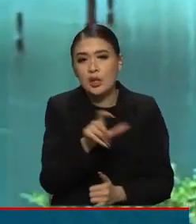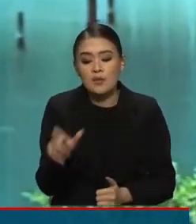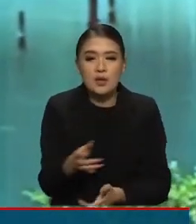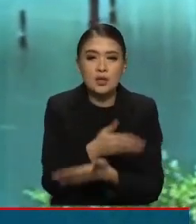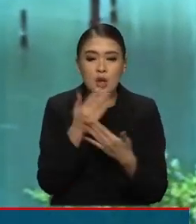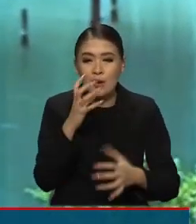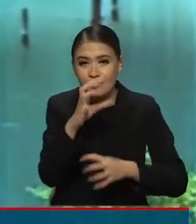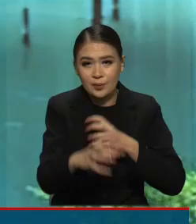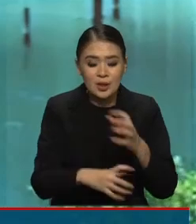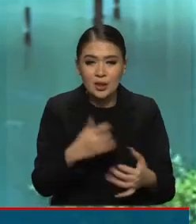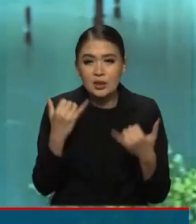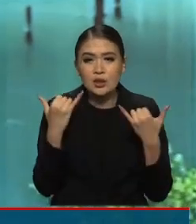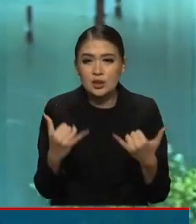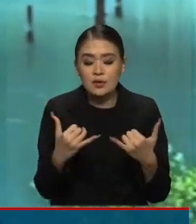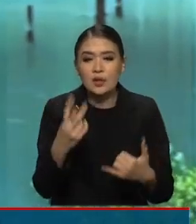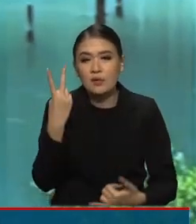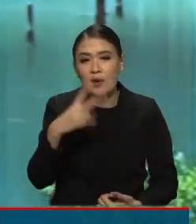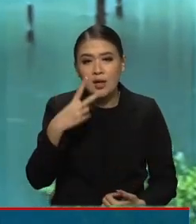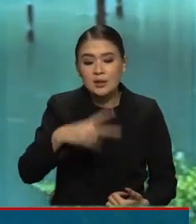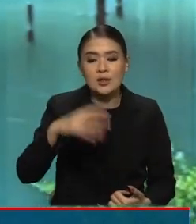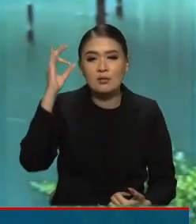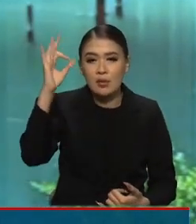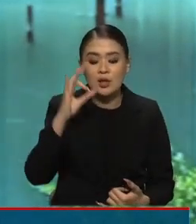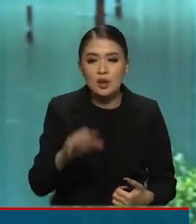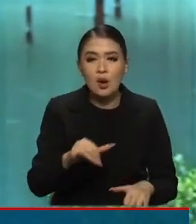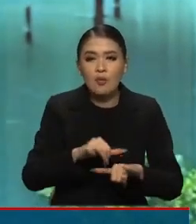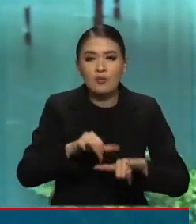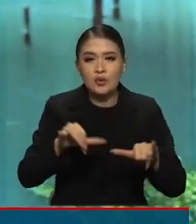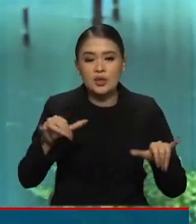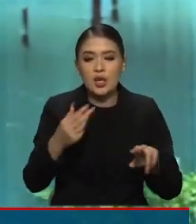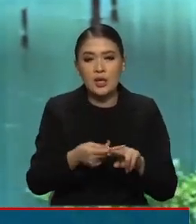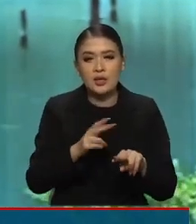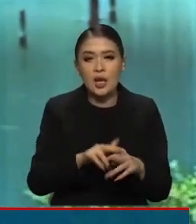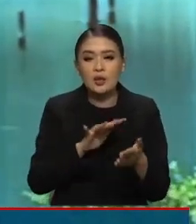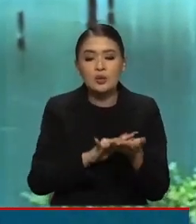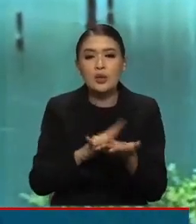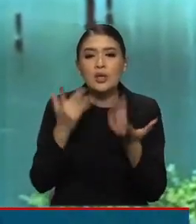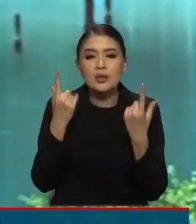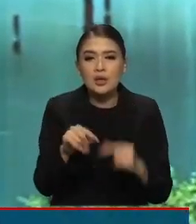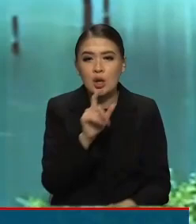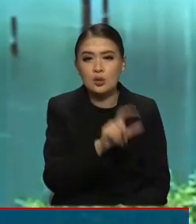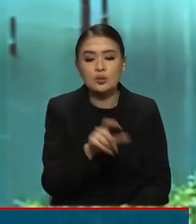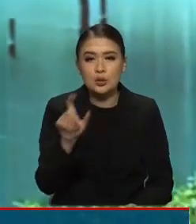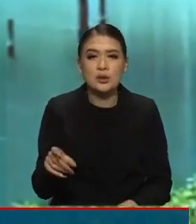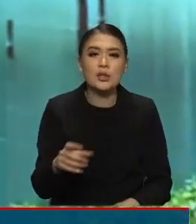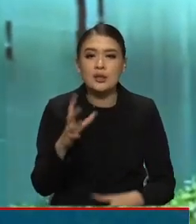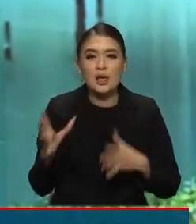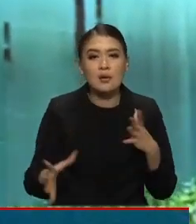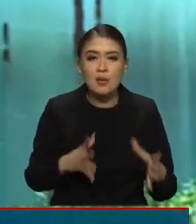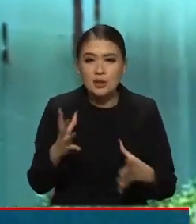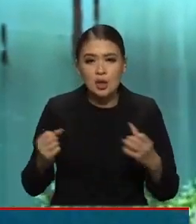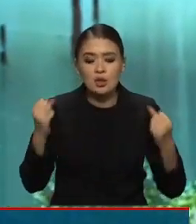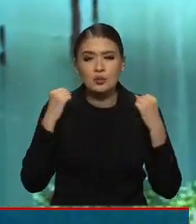в мире сегодня на 20% увеличивается именно экотуризм, где люди занимаются